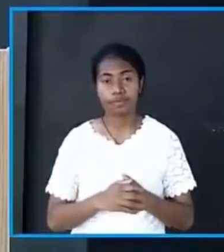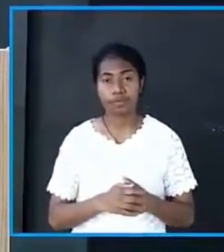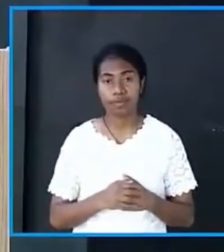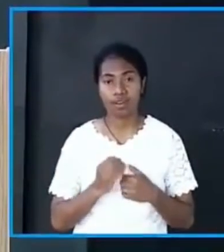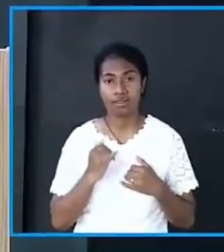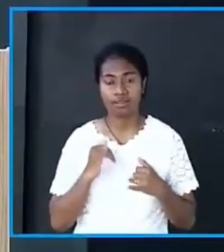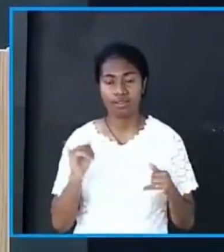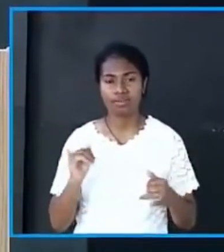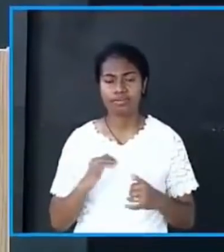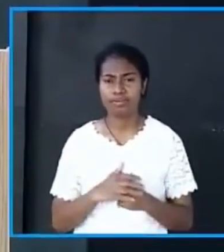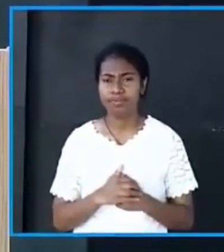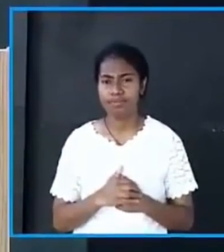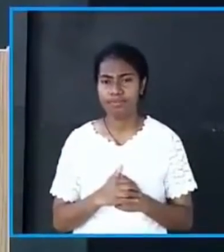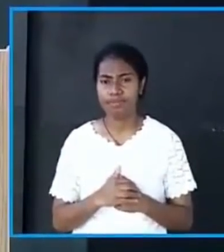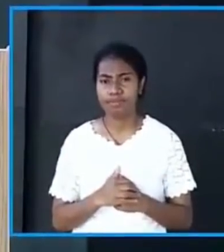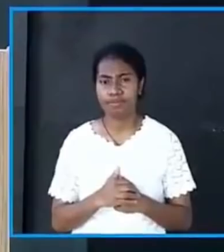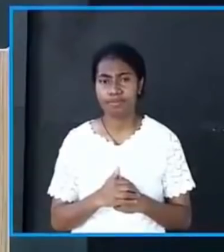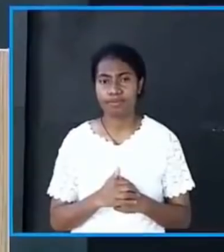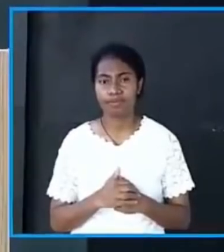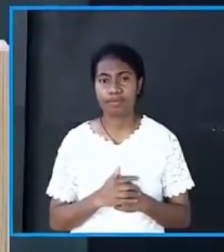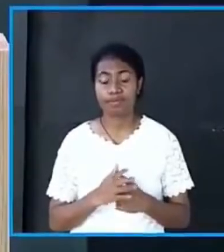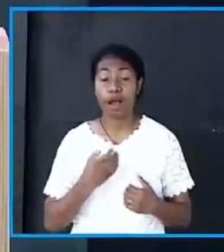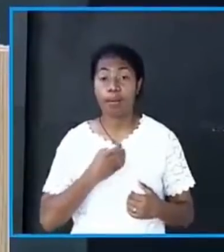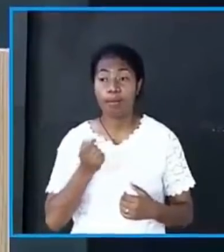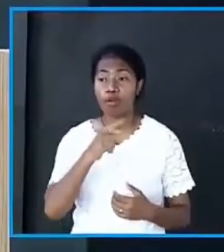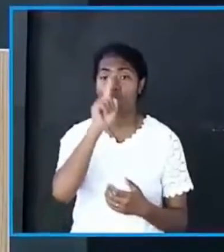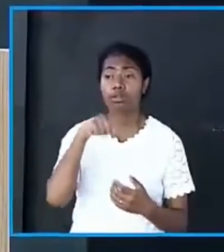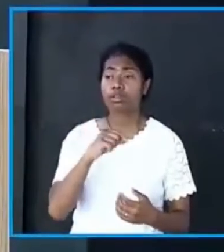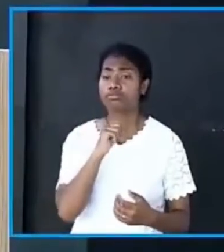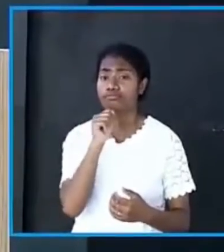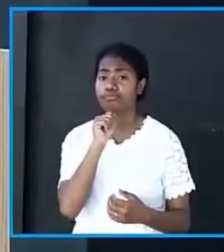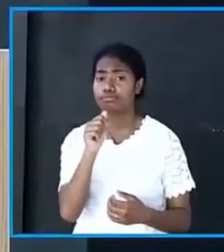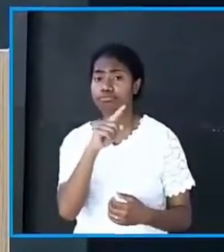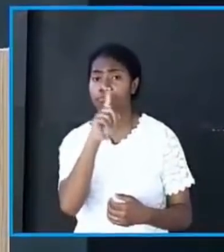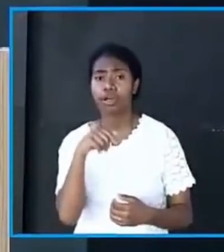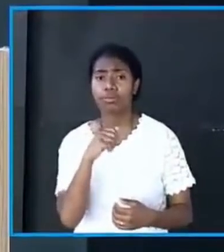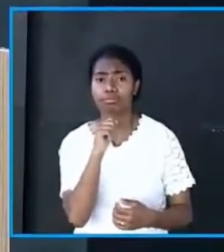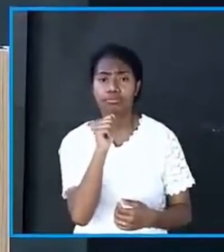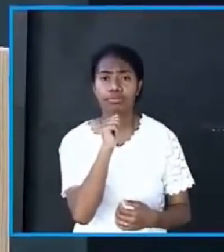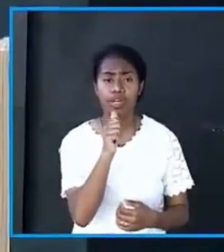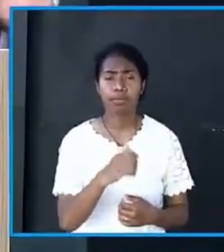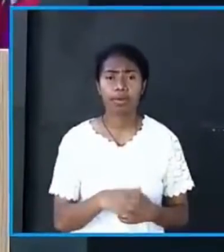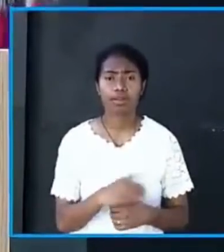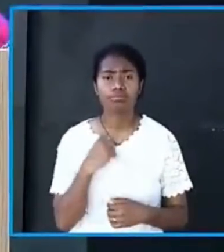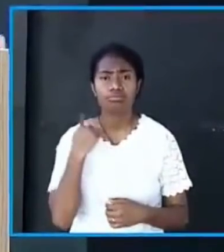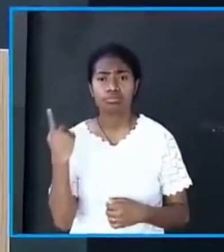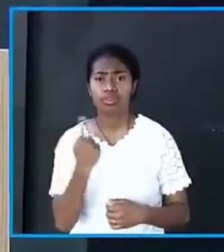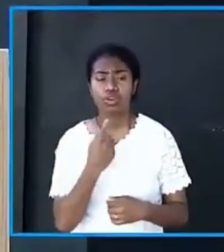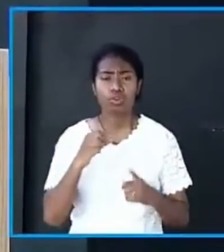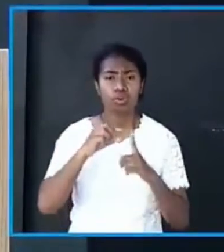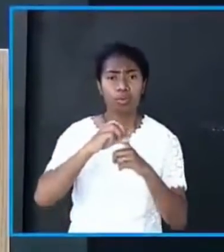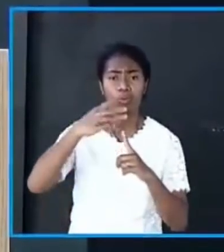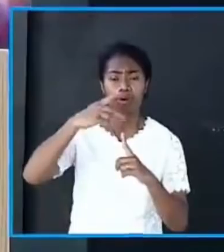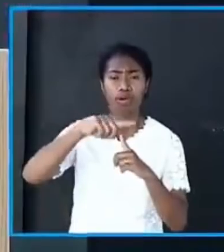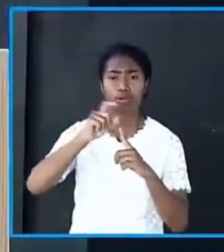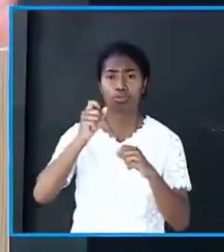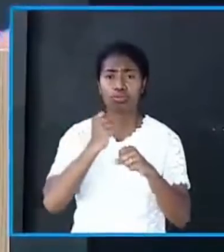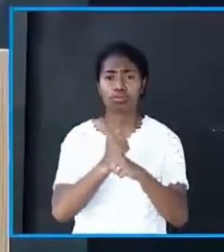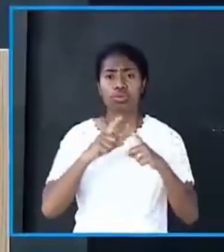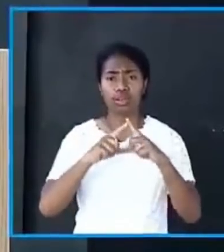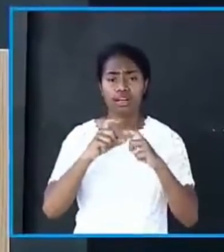petugas Aku mau bertanya bertanya pada siapa seluruh petugas di situ tidak ada